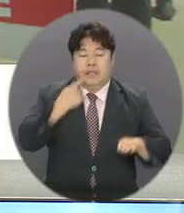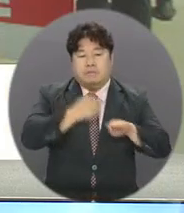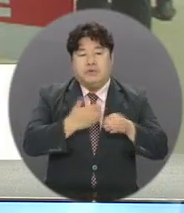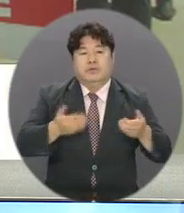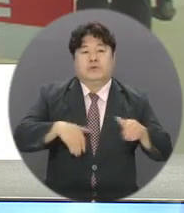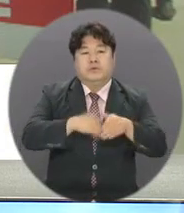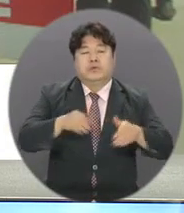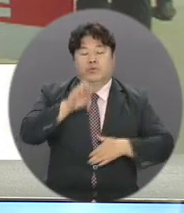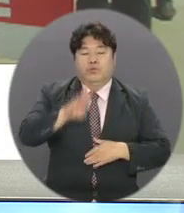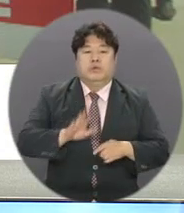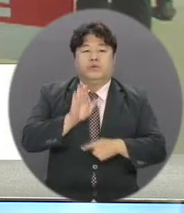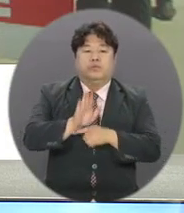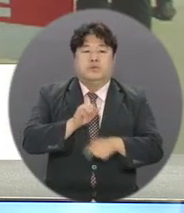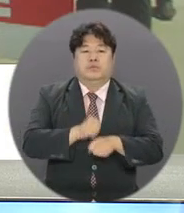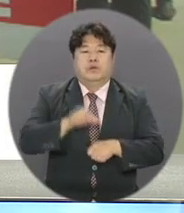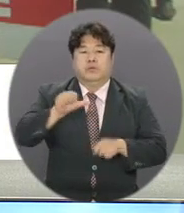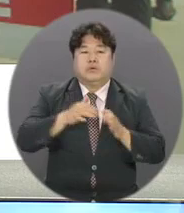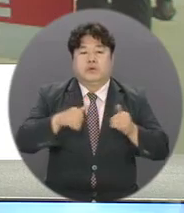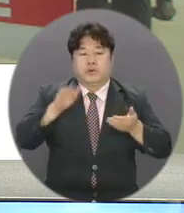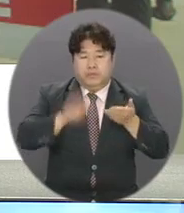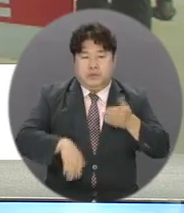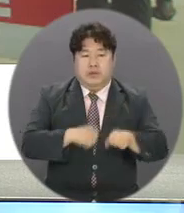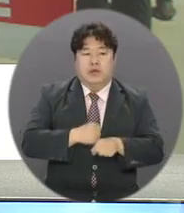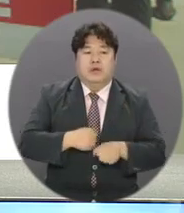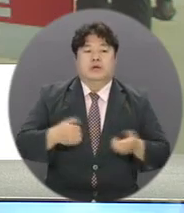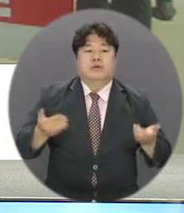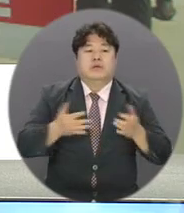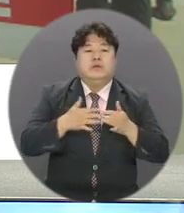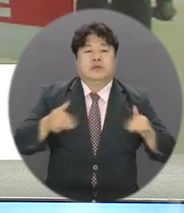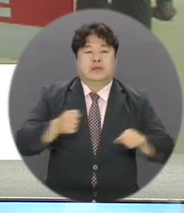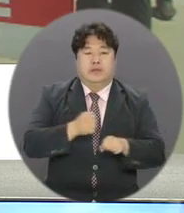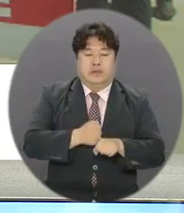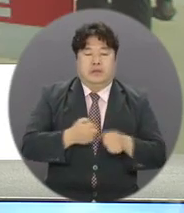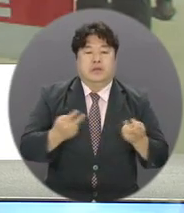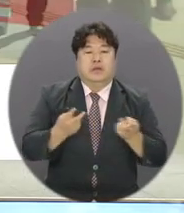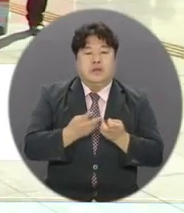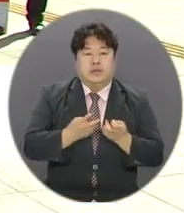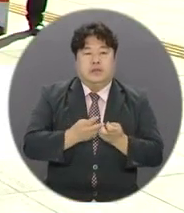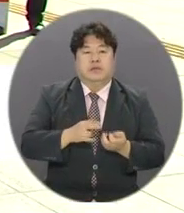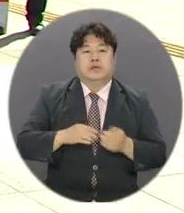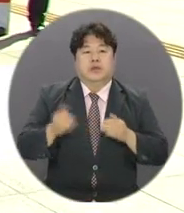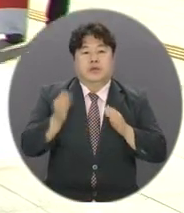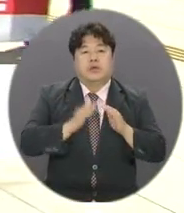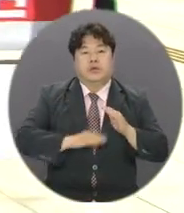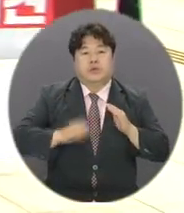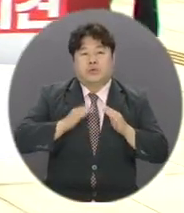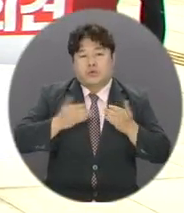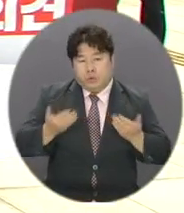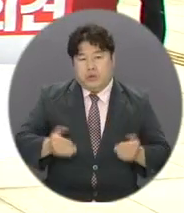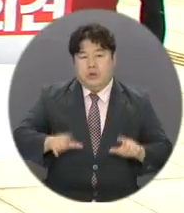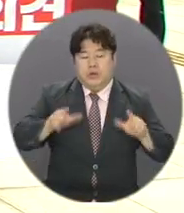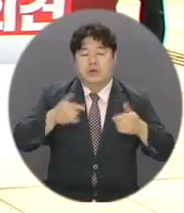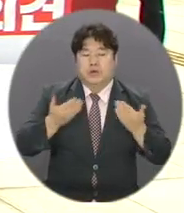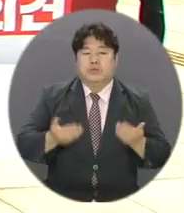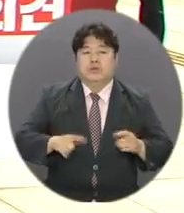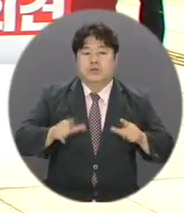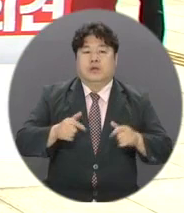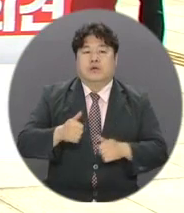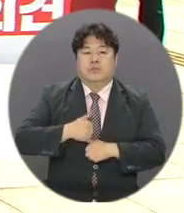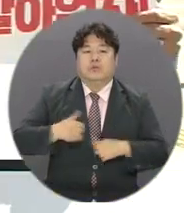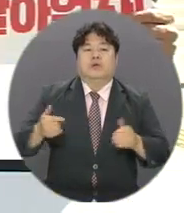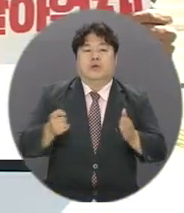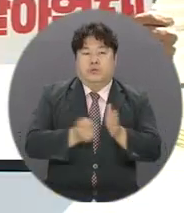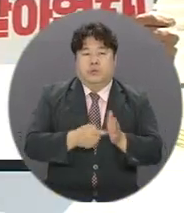민주노총 광주본부가 5인 미만 사업장의 노동자에게도 대체공휴일 등 휴일에 쉴 권리를 보장하라고